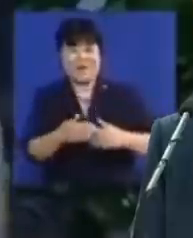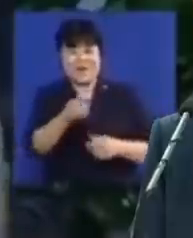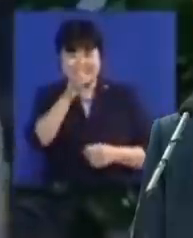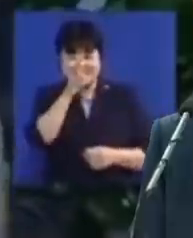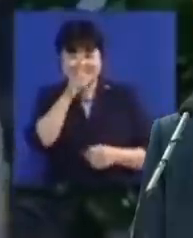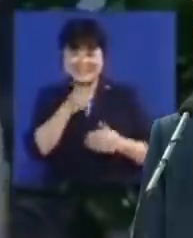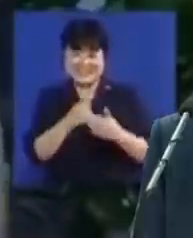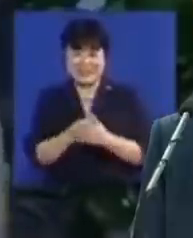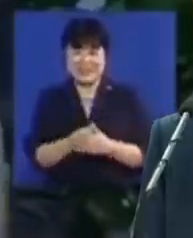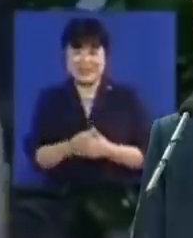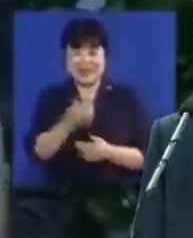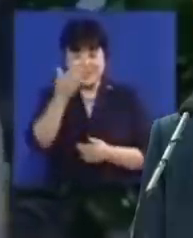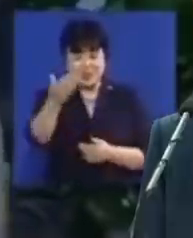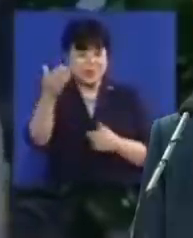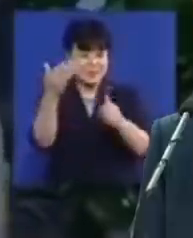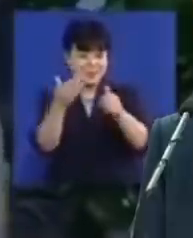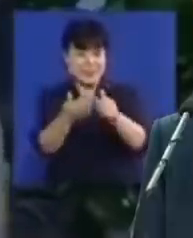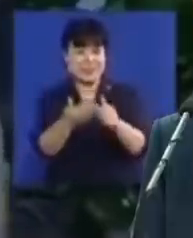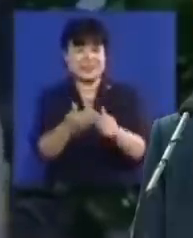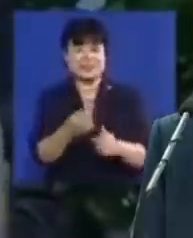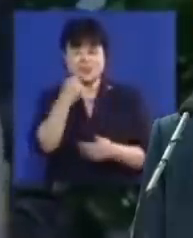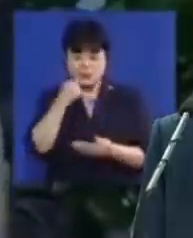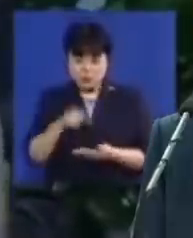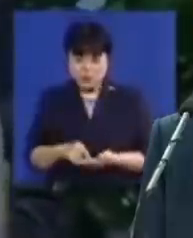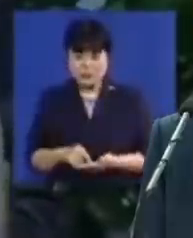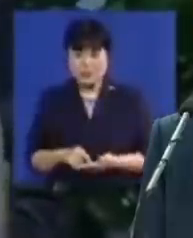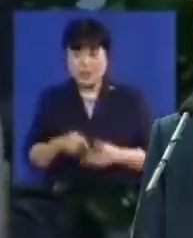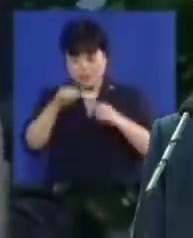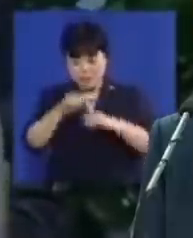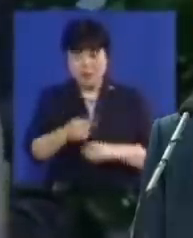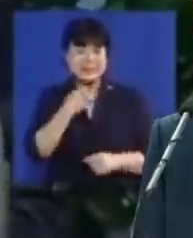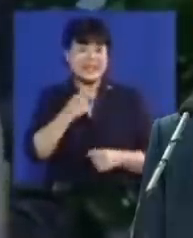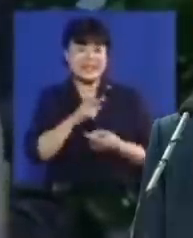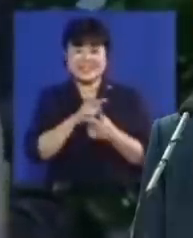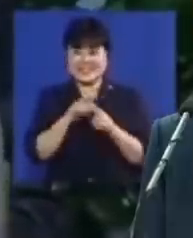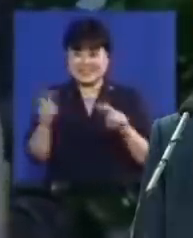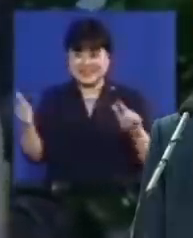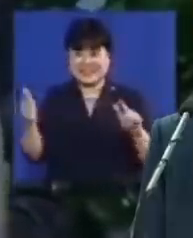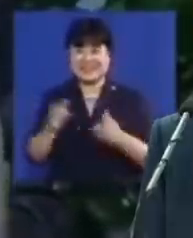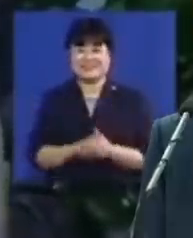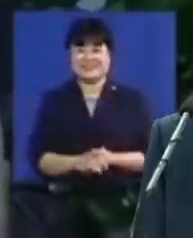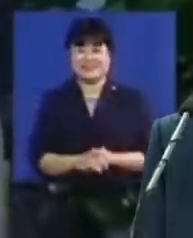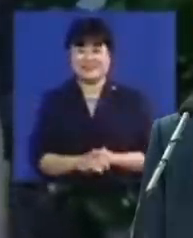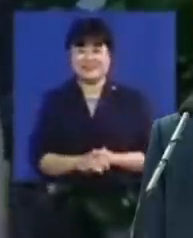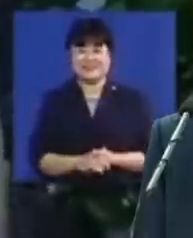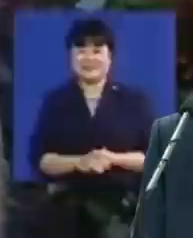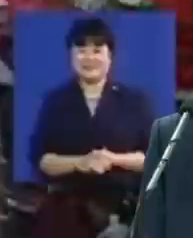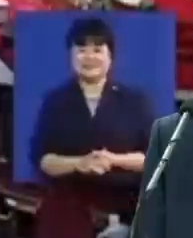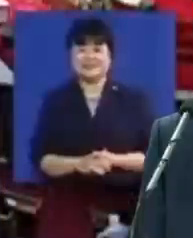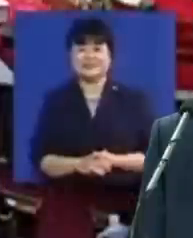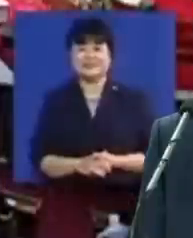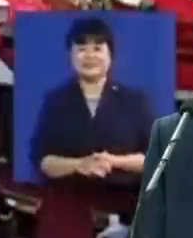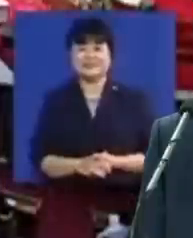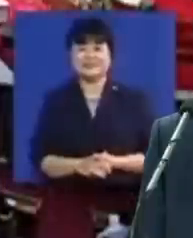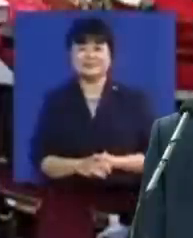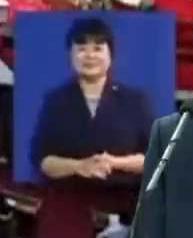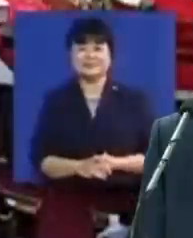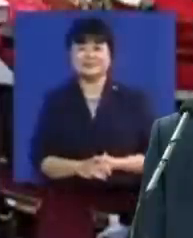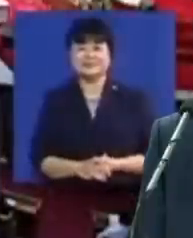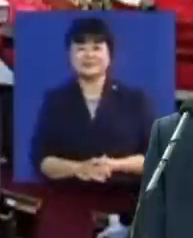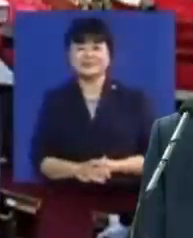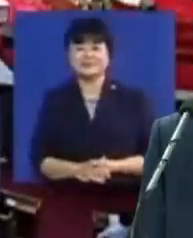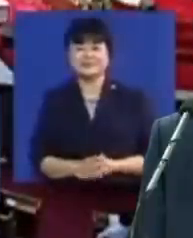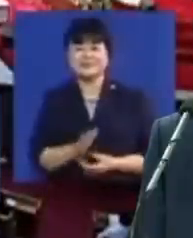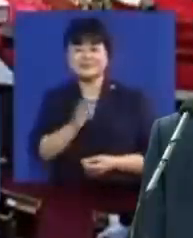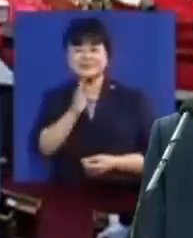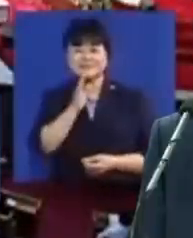있으시니 여러분께서 쉽게 멸망할 택이 있습니까? 부정적인 마음을 가져서는 안 될 것입니다.